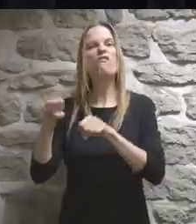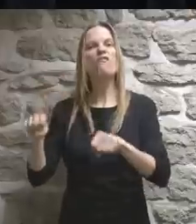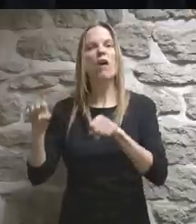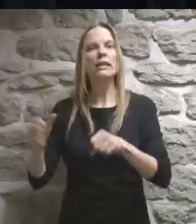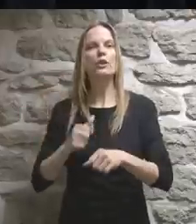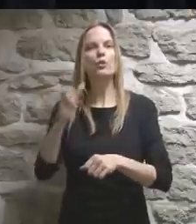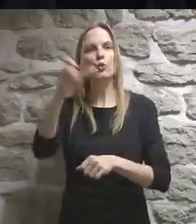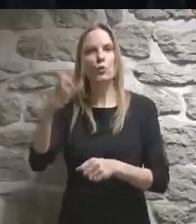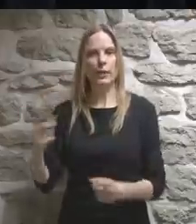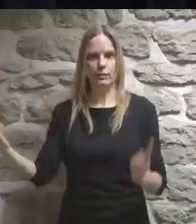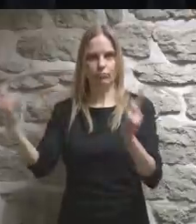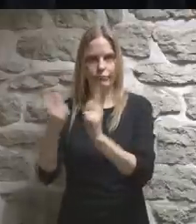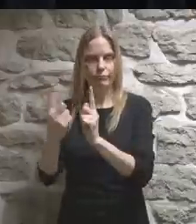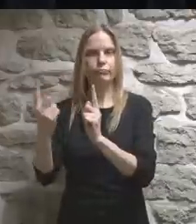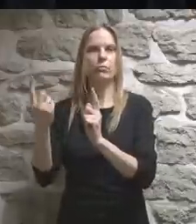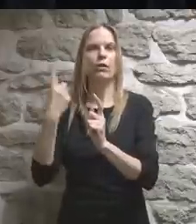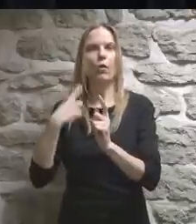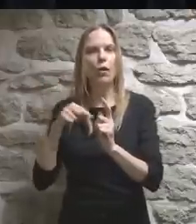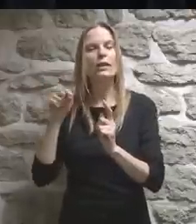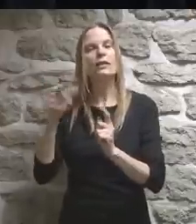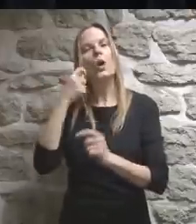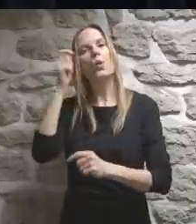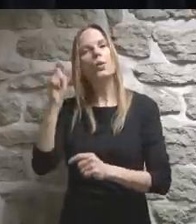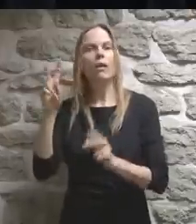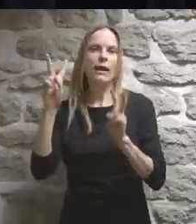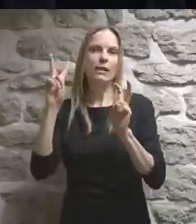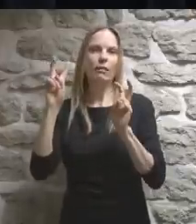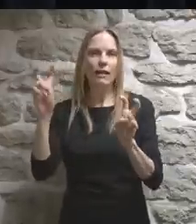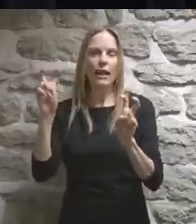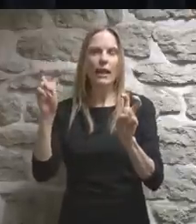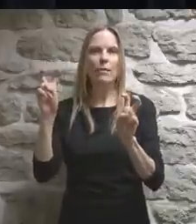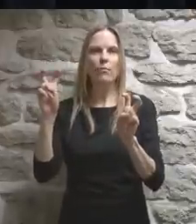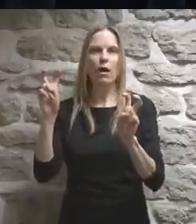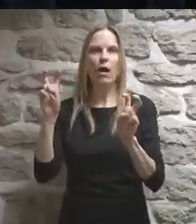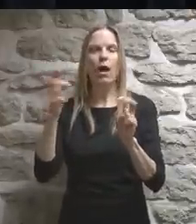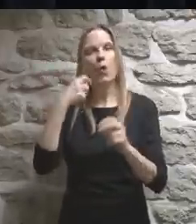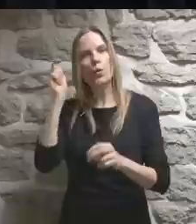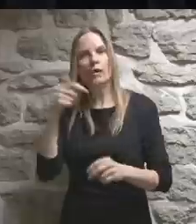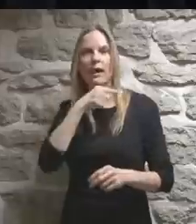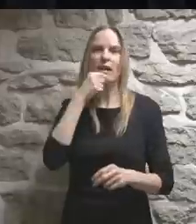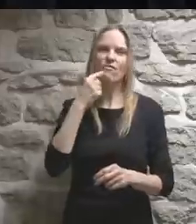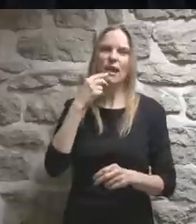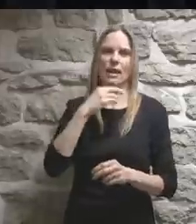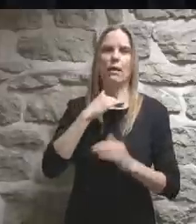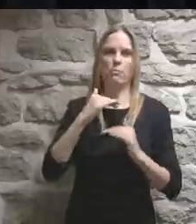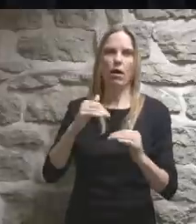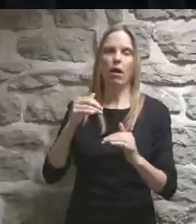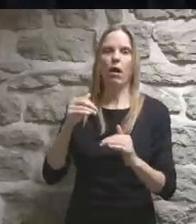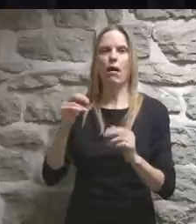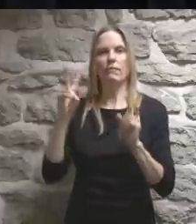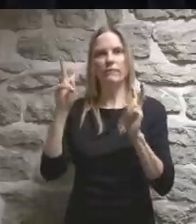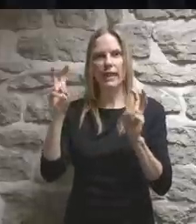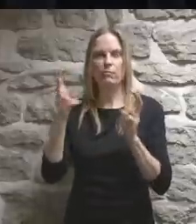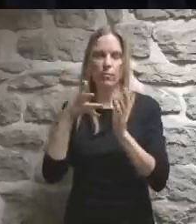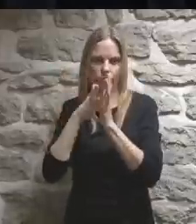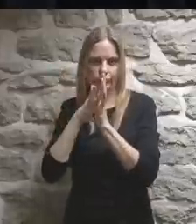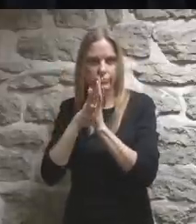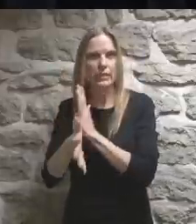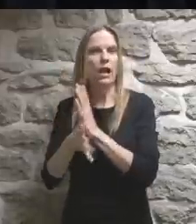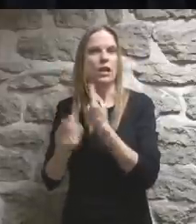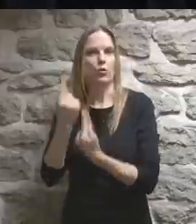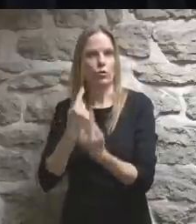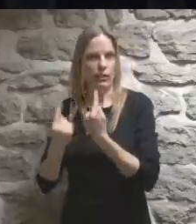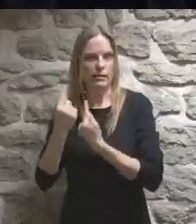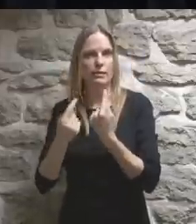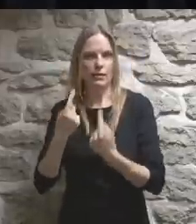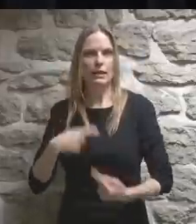valitsusjuhtide kohtumine, kus me seda Ukraina teemat ja Ukraina Venemaa teemat jällegi põhjalikult